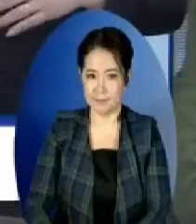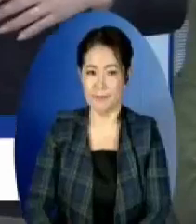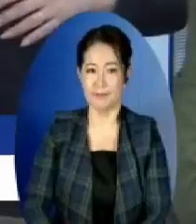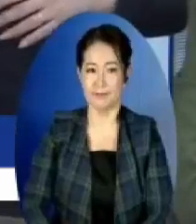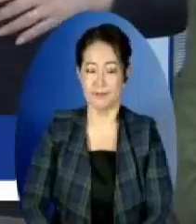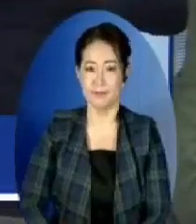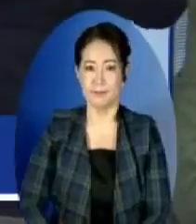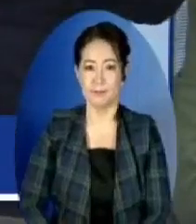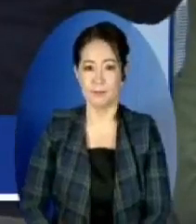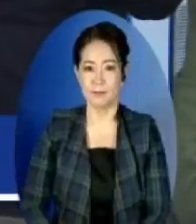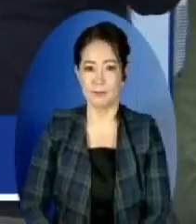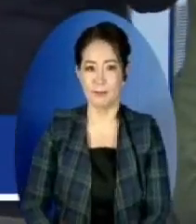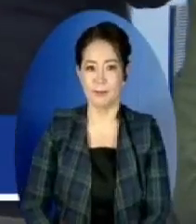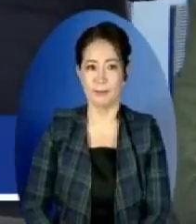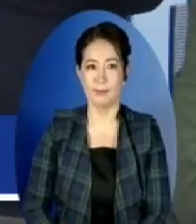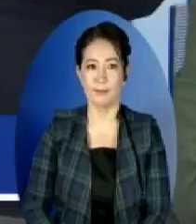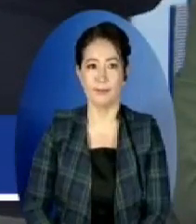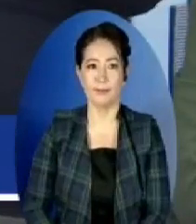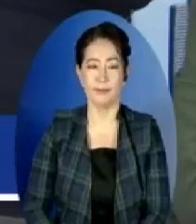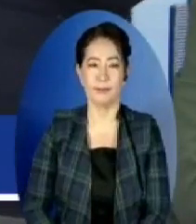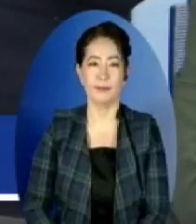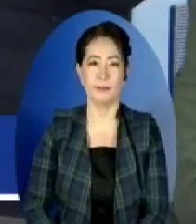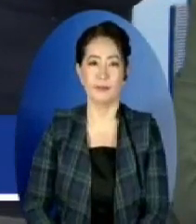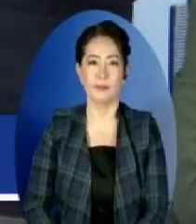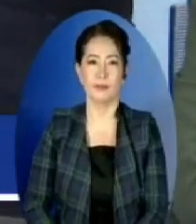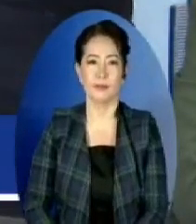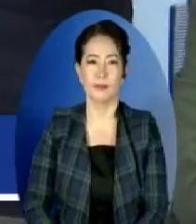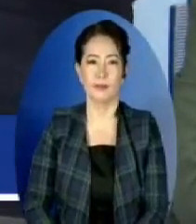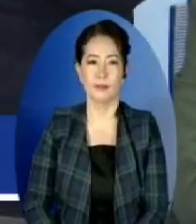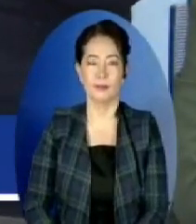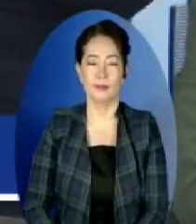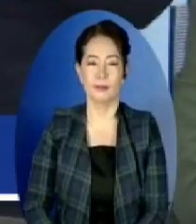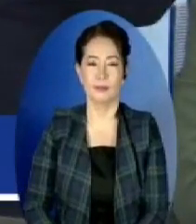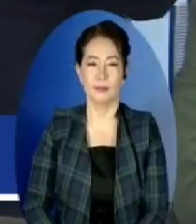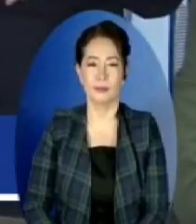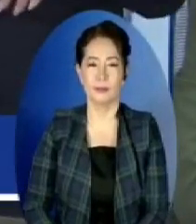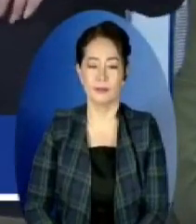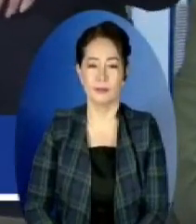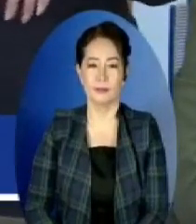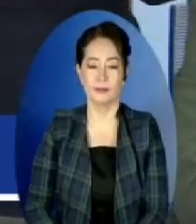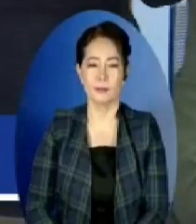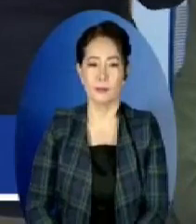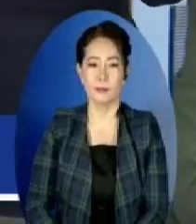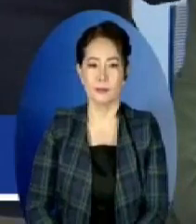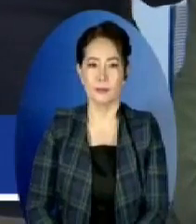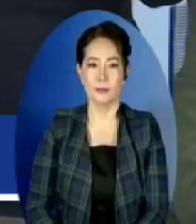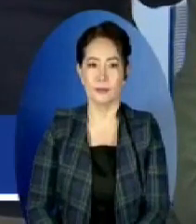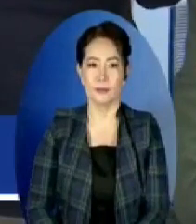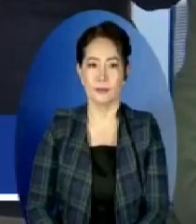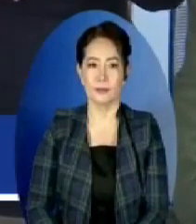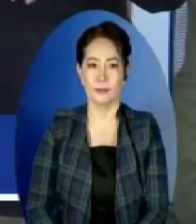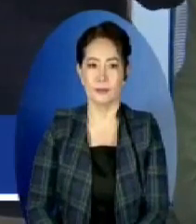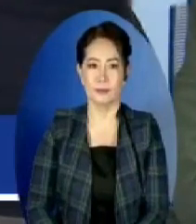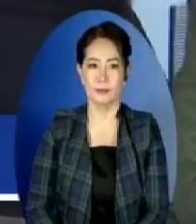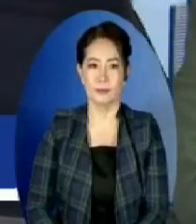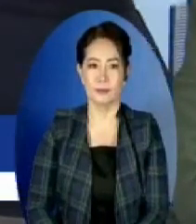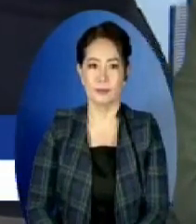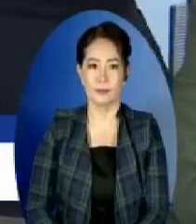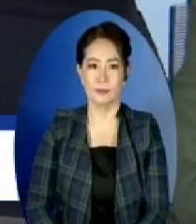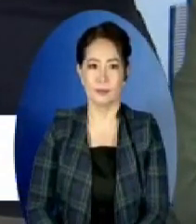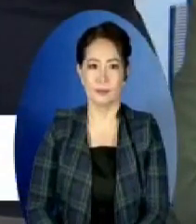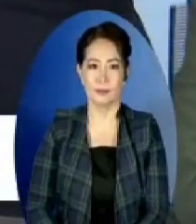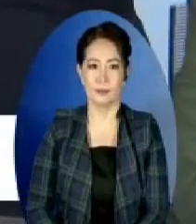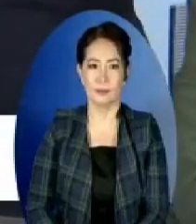сарын 14 төсвөлтөд 3 хүн, Завхан аймагт 1, Дорнод аймагт 1, Налаах дүүргэд 1 нийт 6